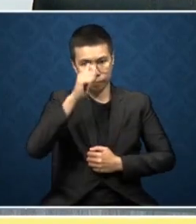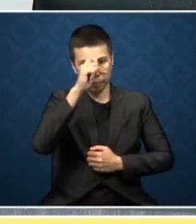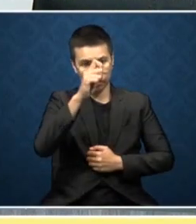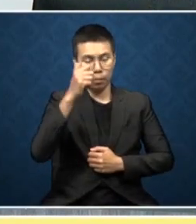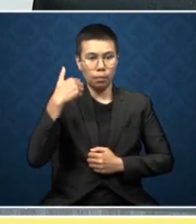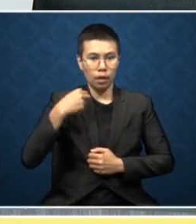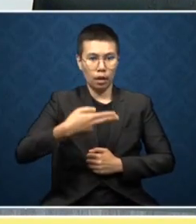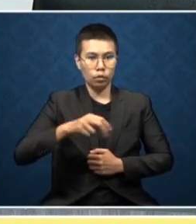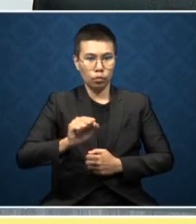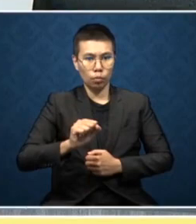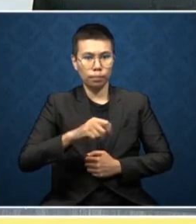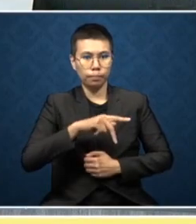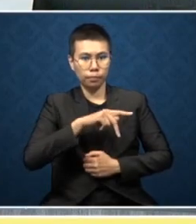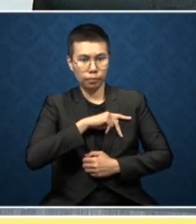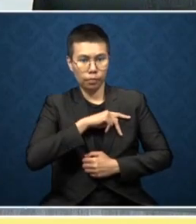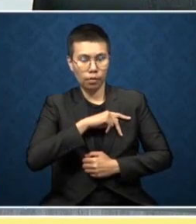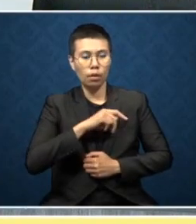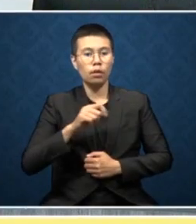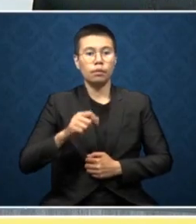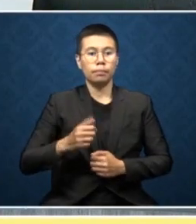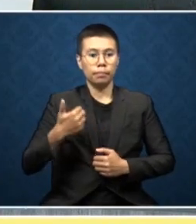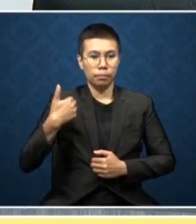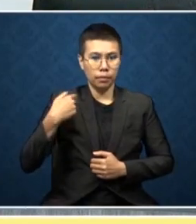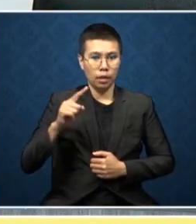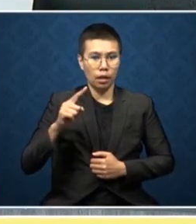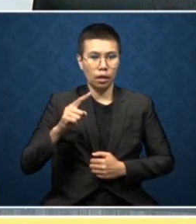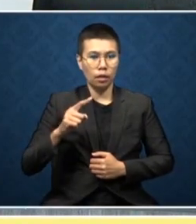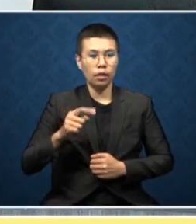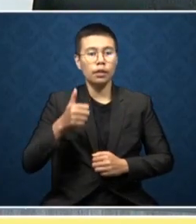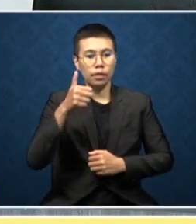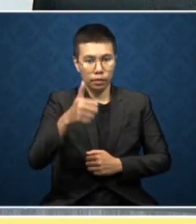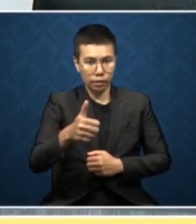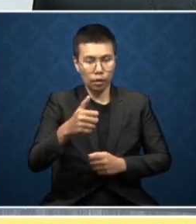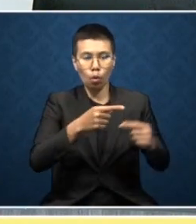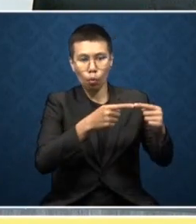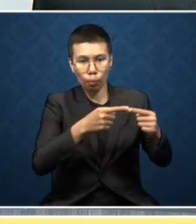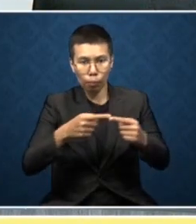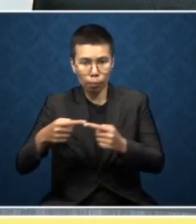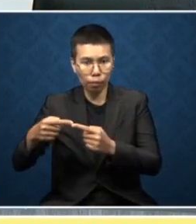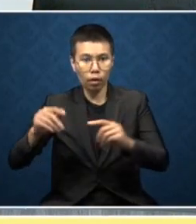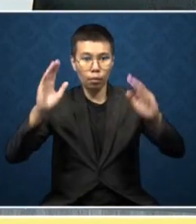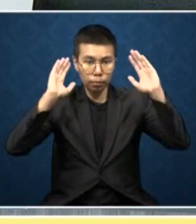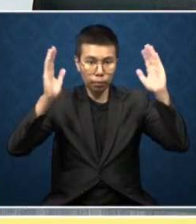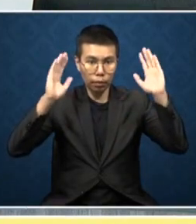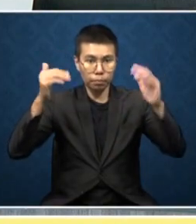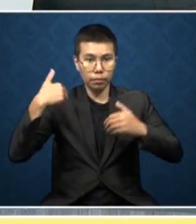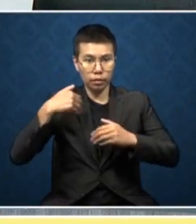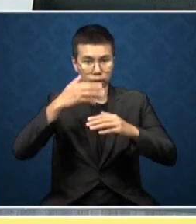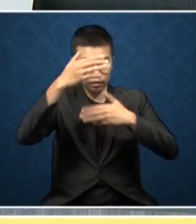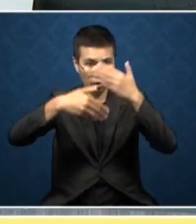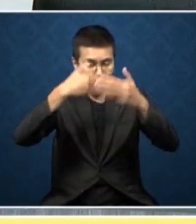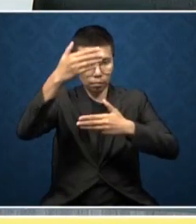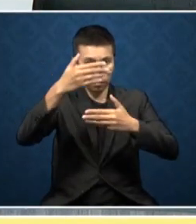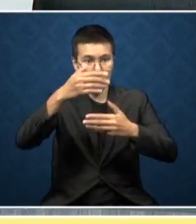สูตรธรรมศึกษาในโรงเรียนอย่างจริงจังได้ผลและต่อเนื่องประชาสัมพันธ์จัดกิจกรรมธรรมศึกษา